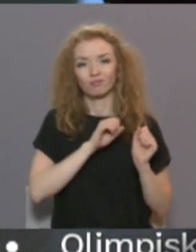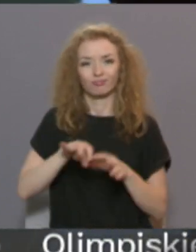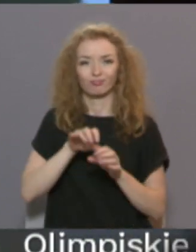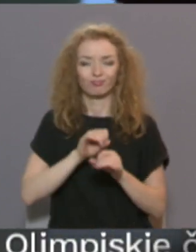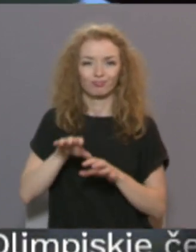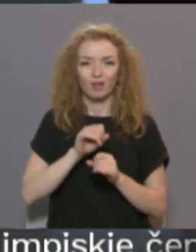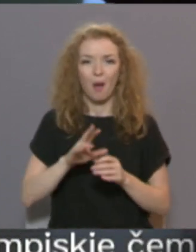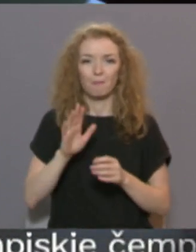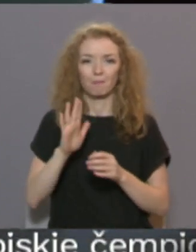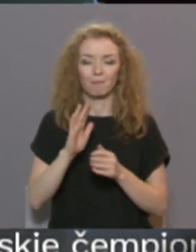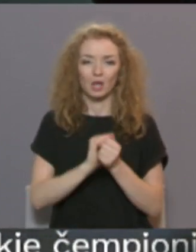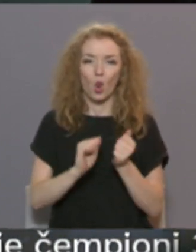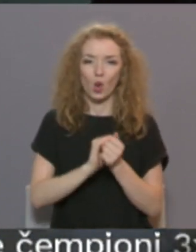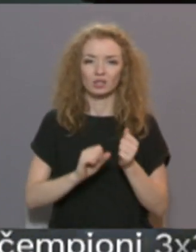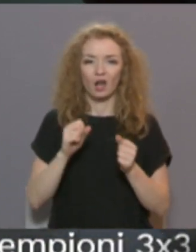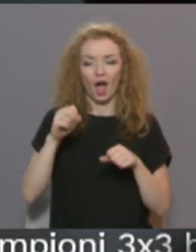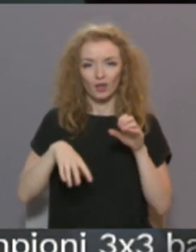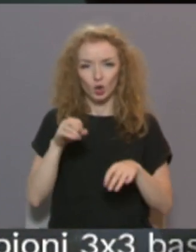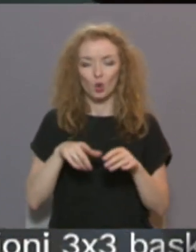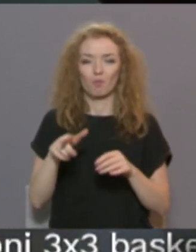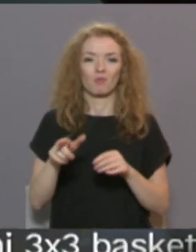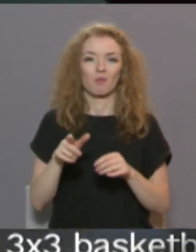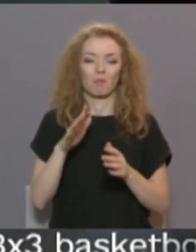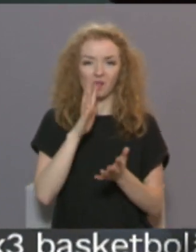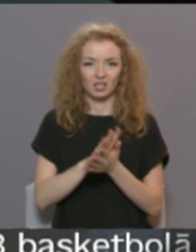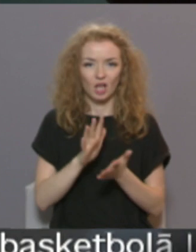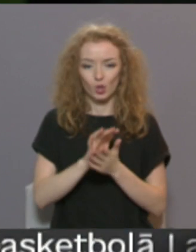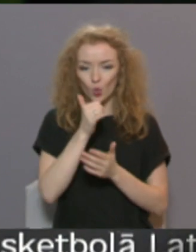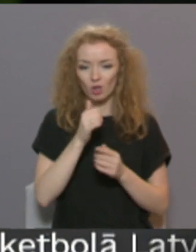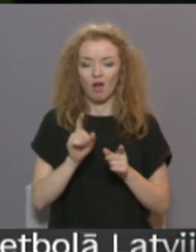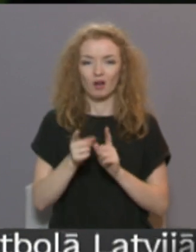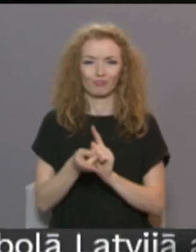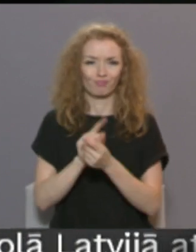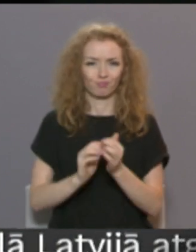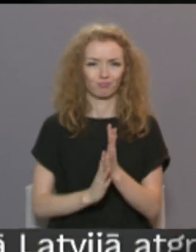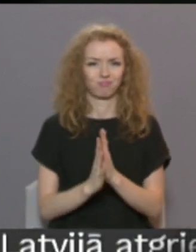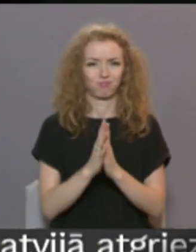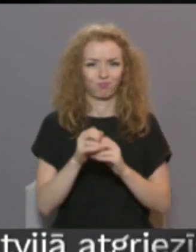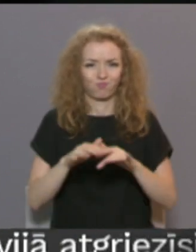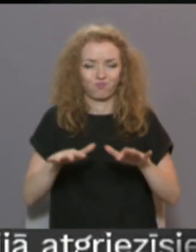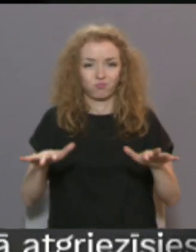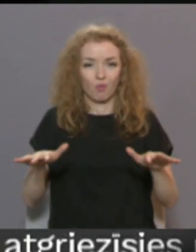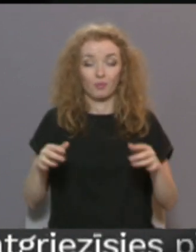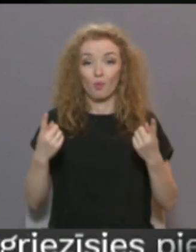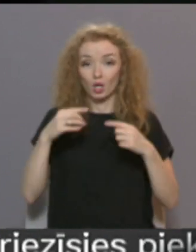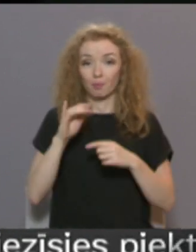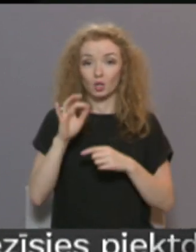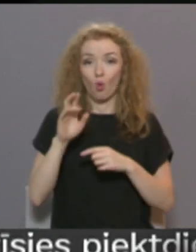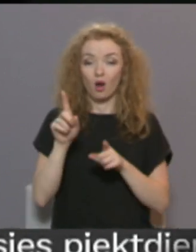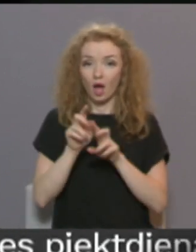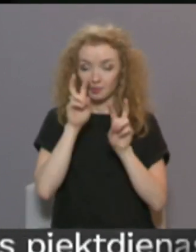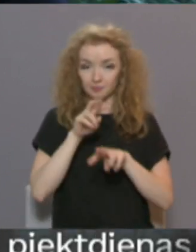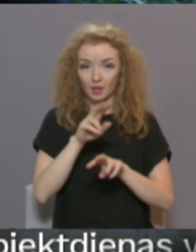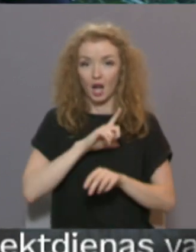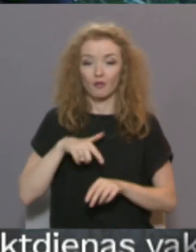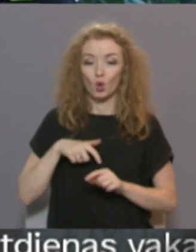kas papildu piesārņo ūdeni, patērē skābekli un liek aizaugt ūdeņiem. Tikmēr Bior šobrīd veic arī Latvijas upju